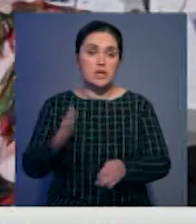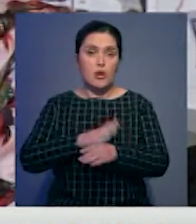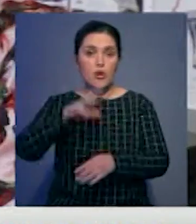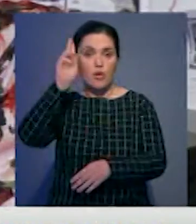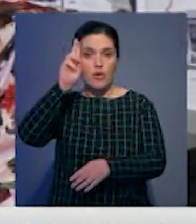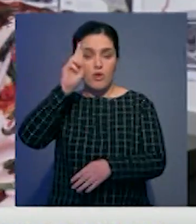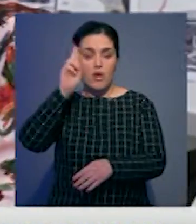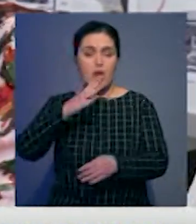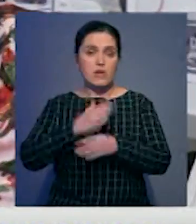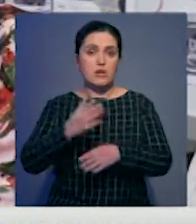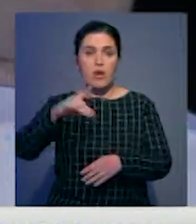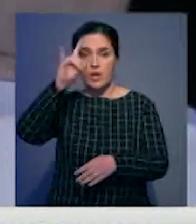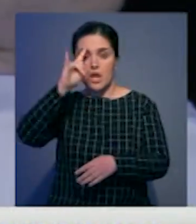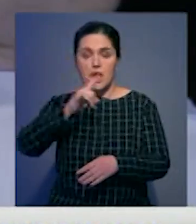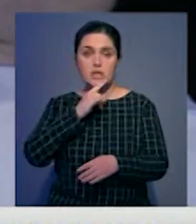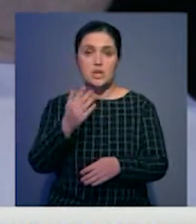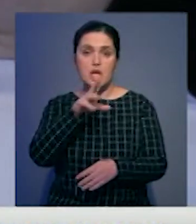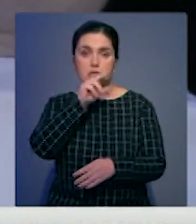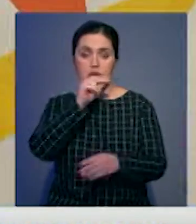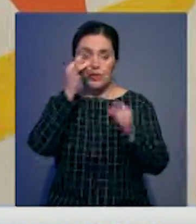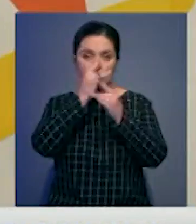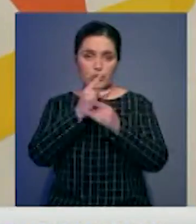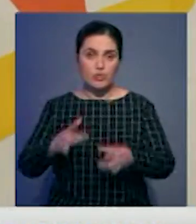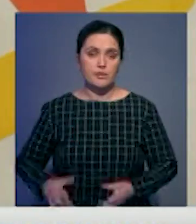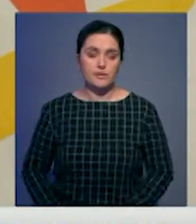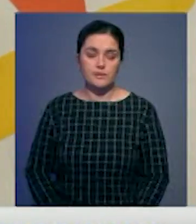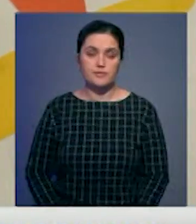далекую страну в Центральной Азии, ее язык и культуру.